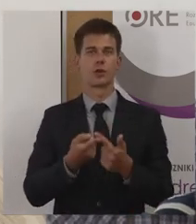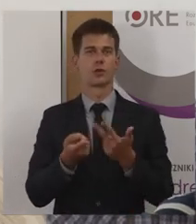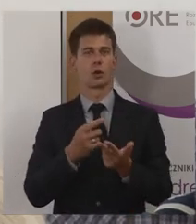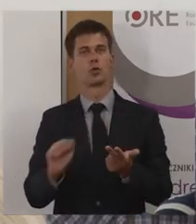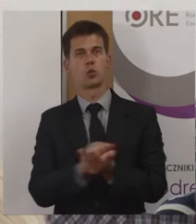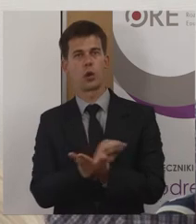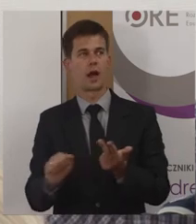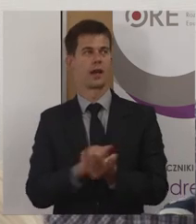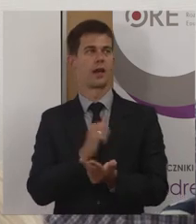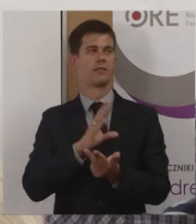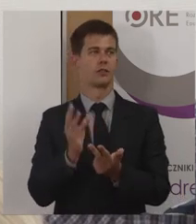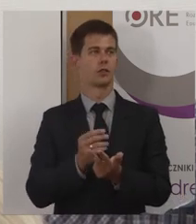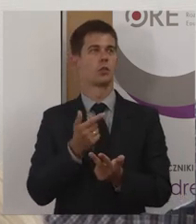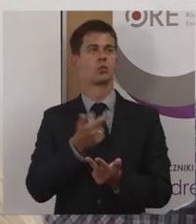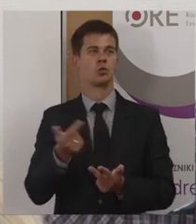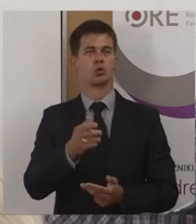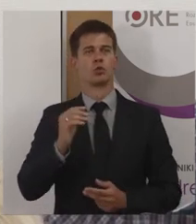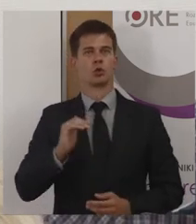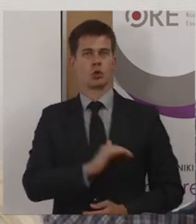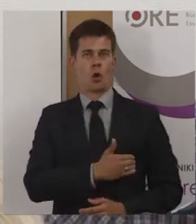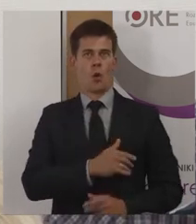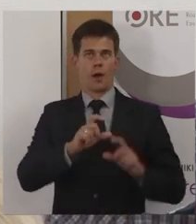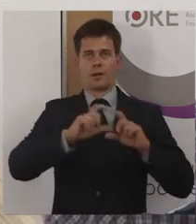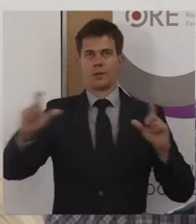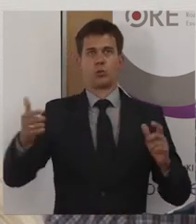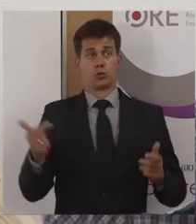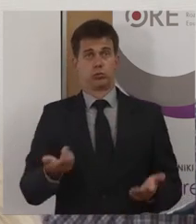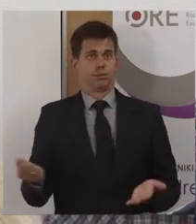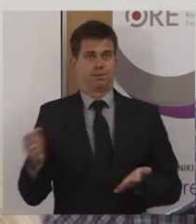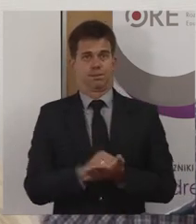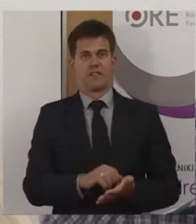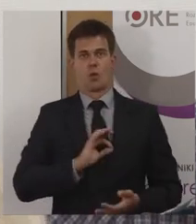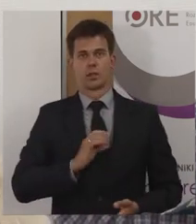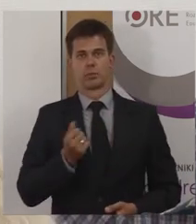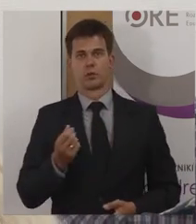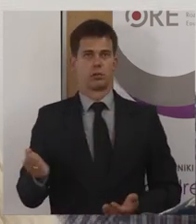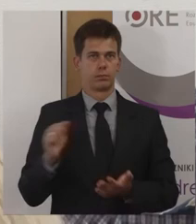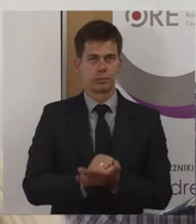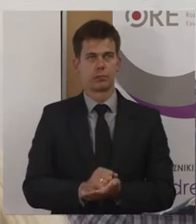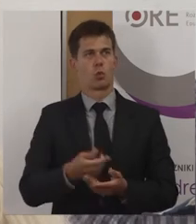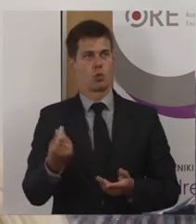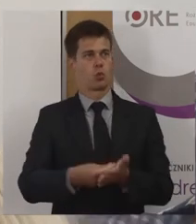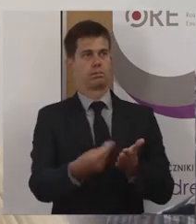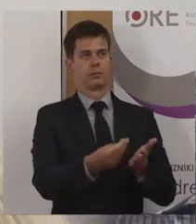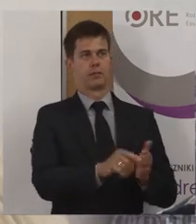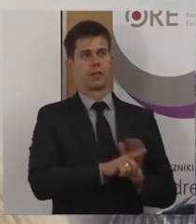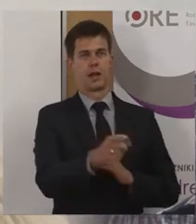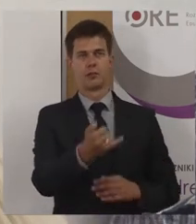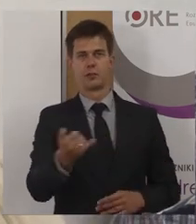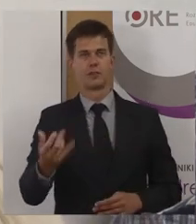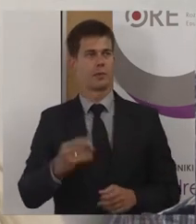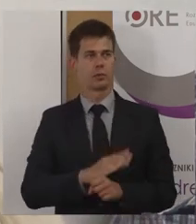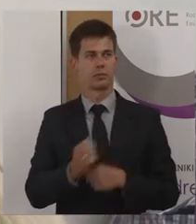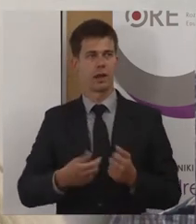czy możliwości przez szkoły, czyli przez tych użytkowników, którzy będą z tego korzystali, bo tak jest chyba założenie, żeby mogli sobie to po